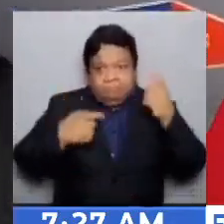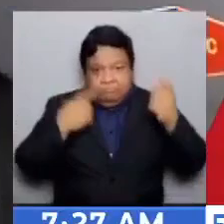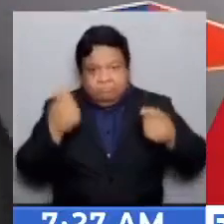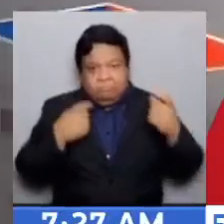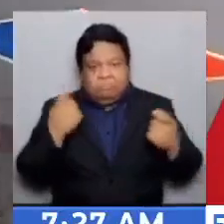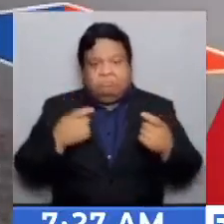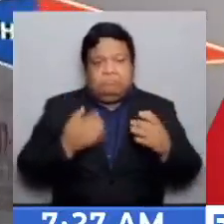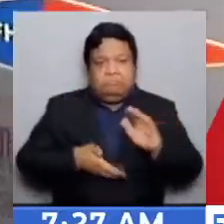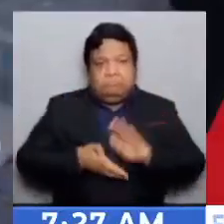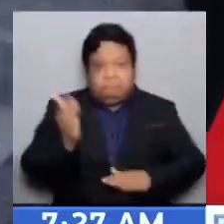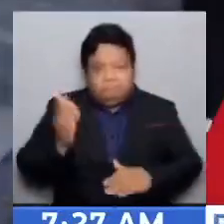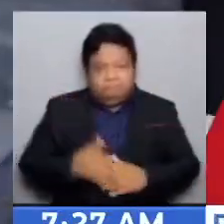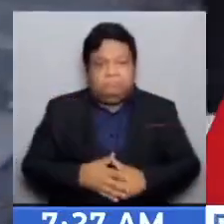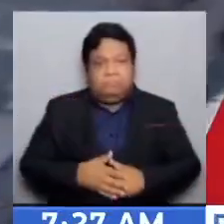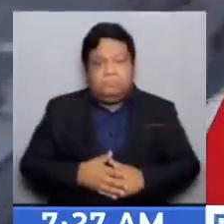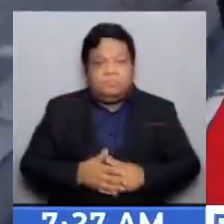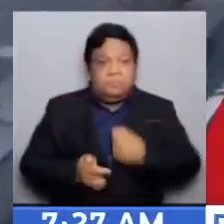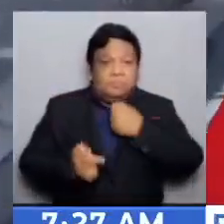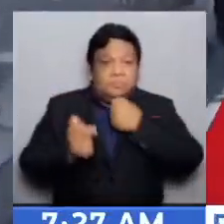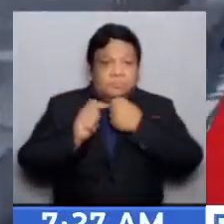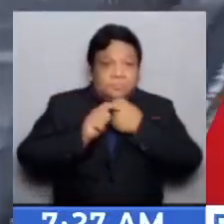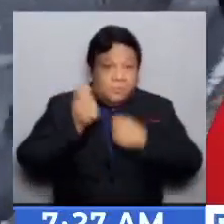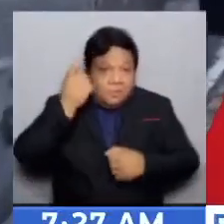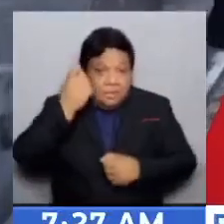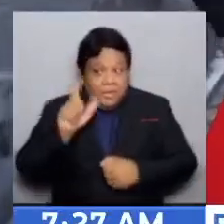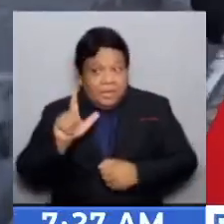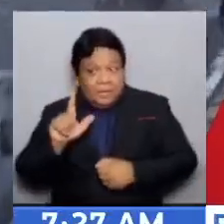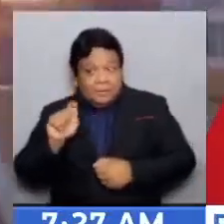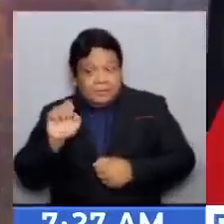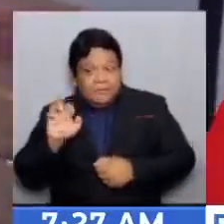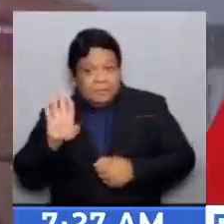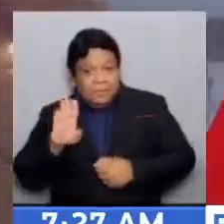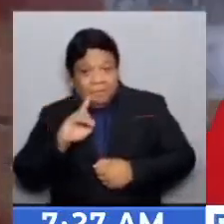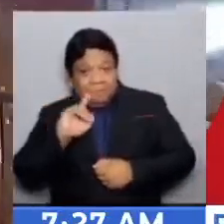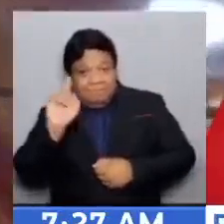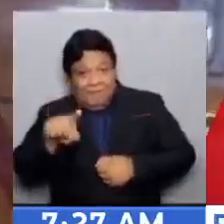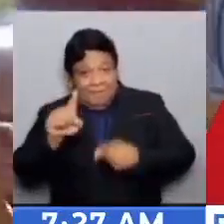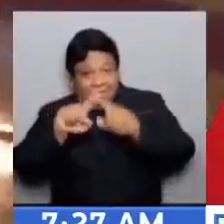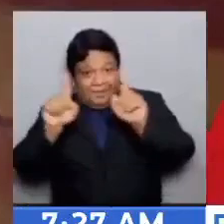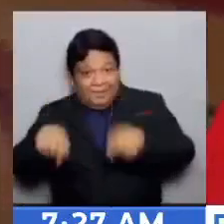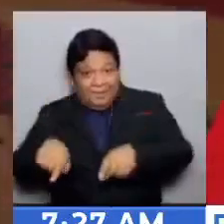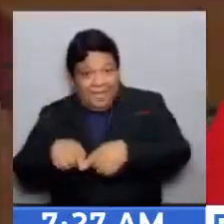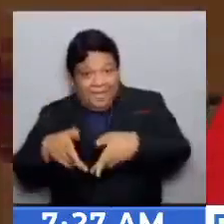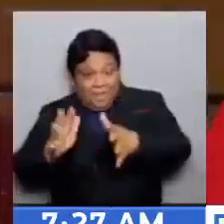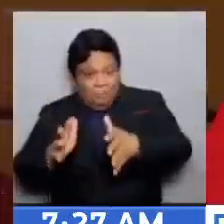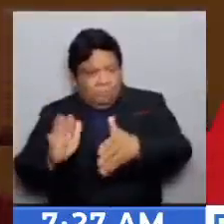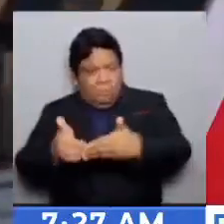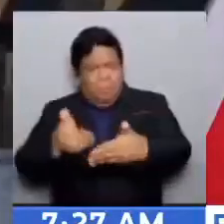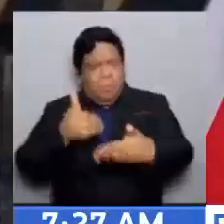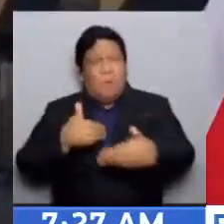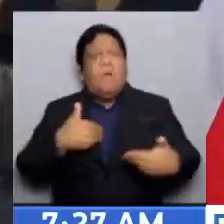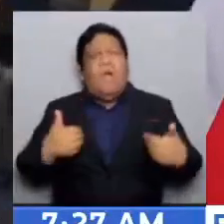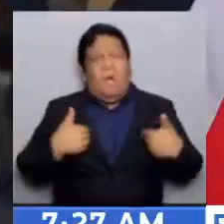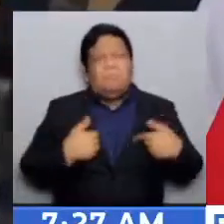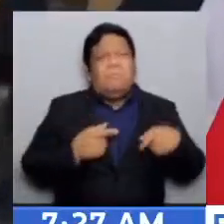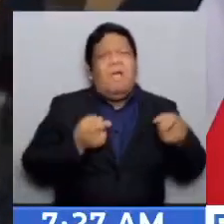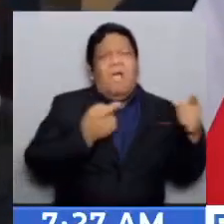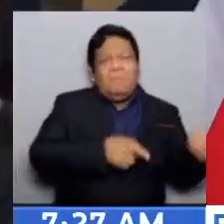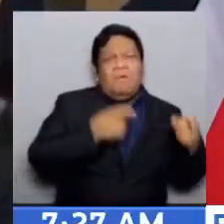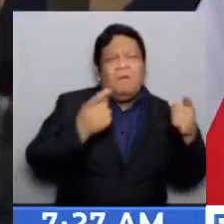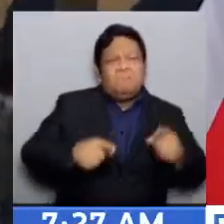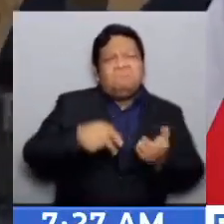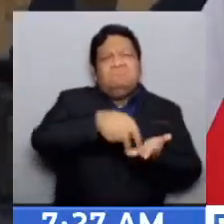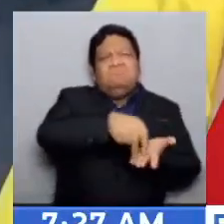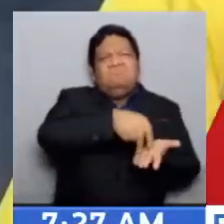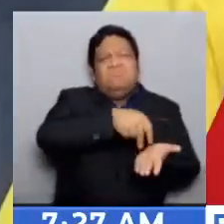daw ipatupad ito ng LTFRB, realidad na ang tayuan lalo't kulang daw ang masasakyan. Minsan madami din talagang tumatay. Pinipilit kasi